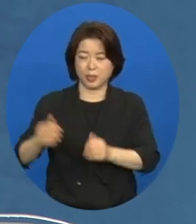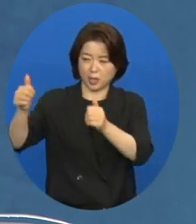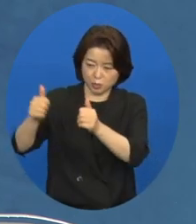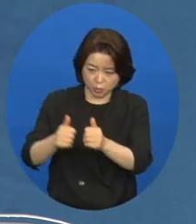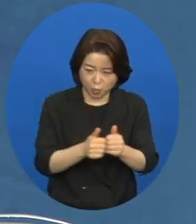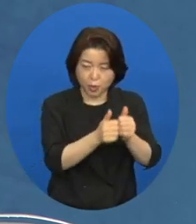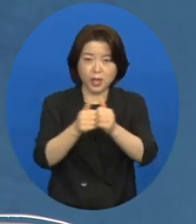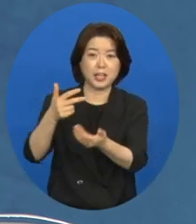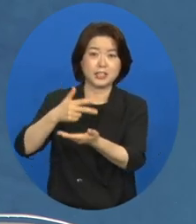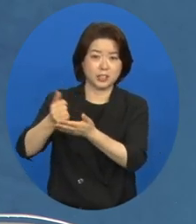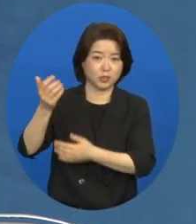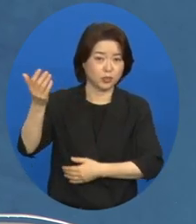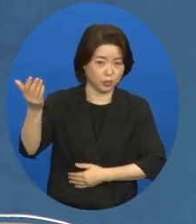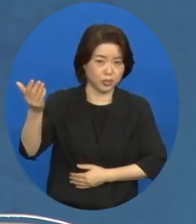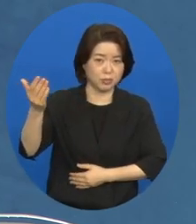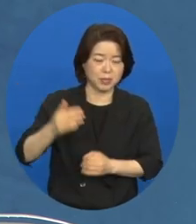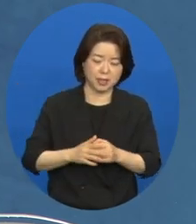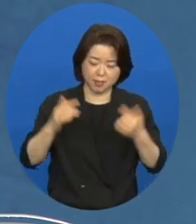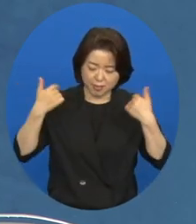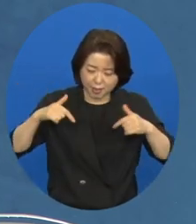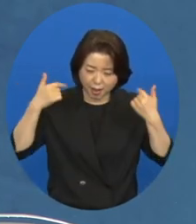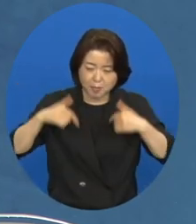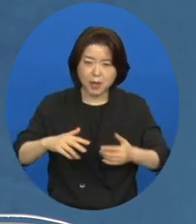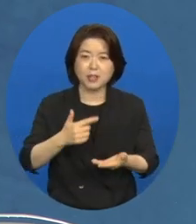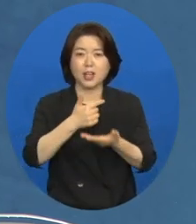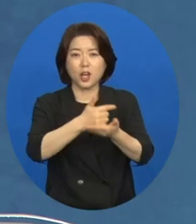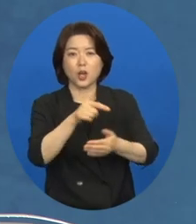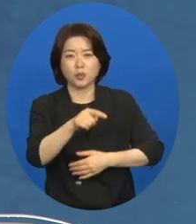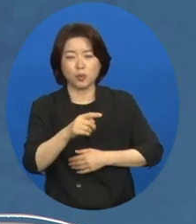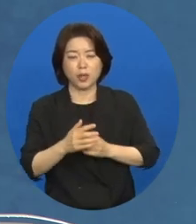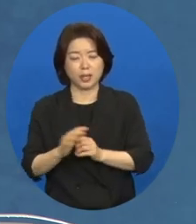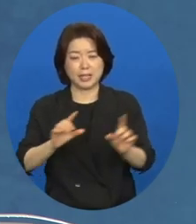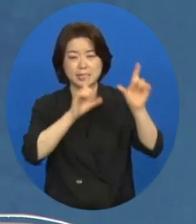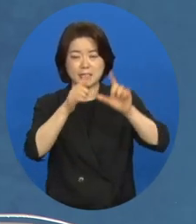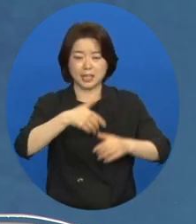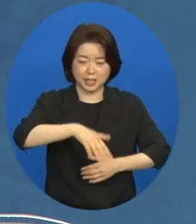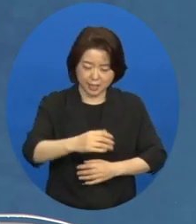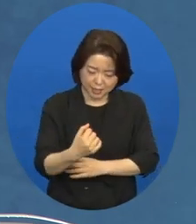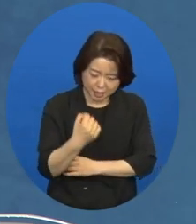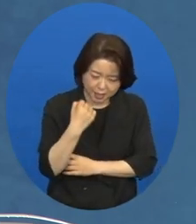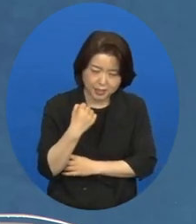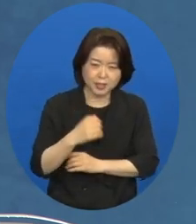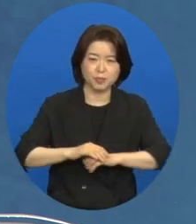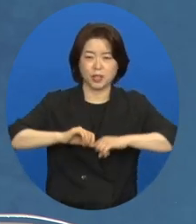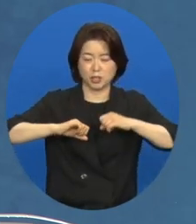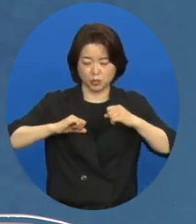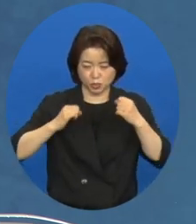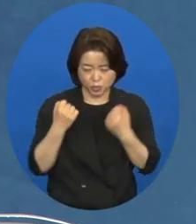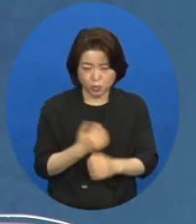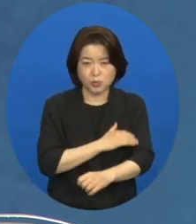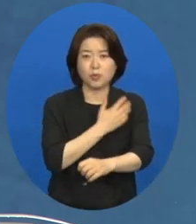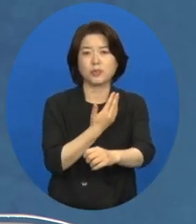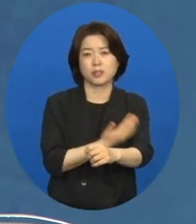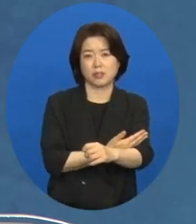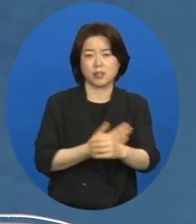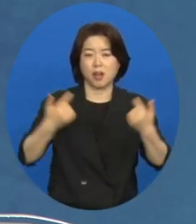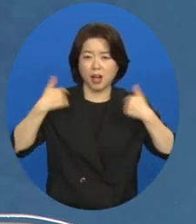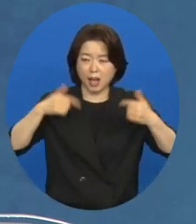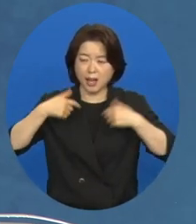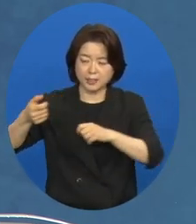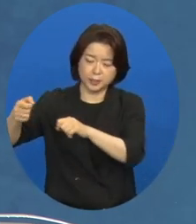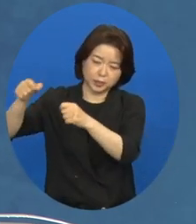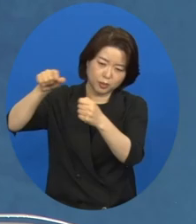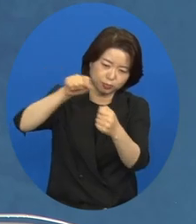주님이 날마다 노아에게 살아갈 힘, 순종할 수 있는 능력을